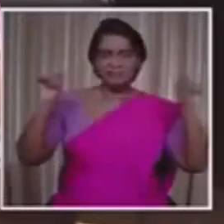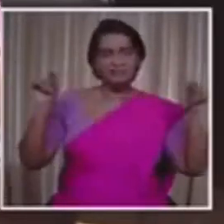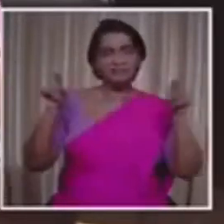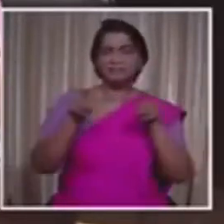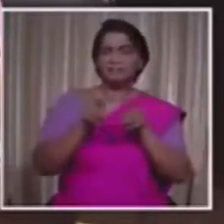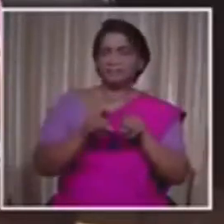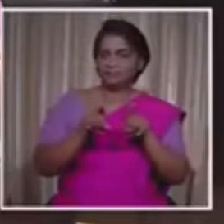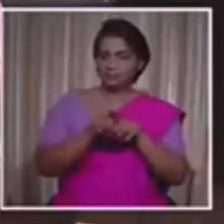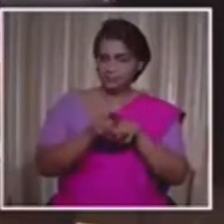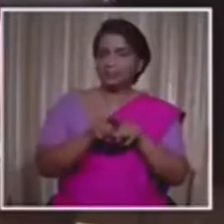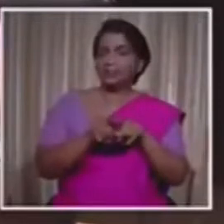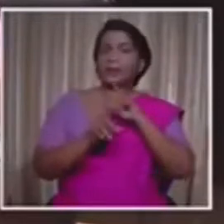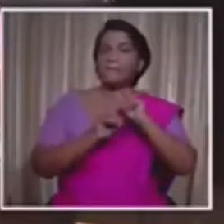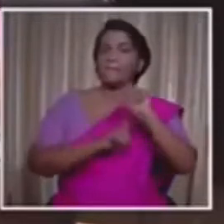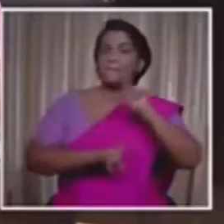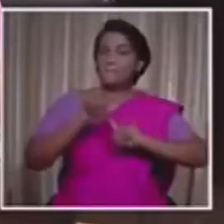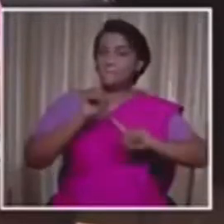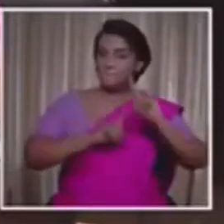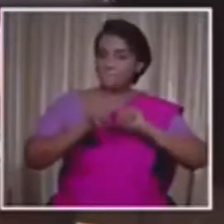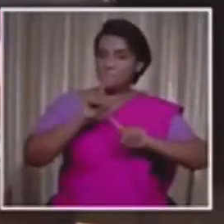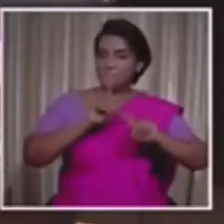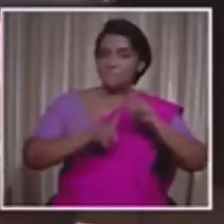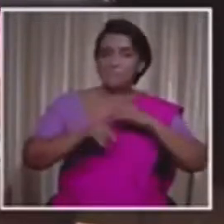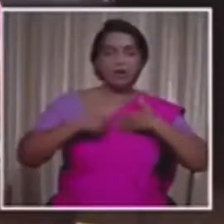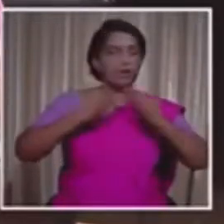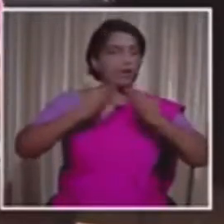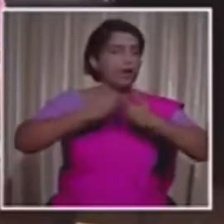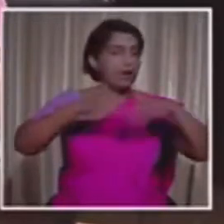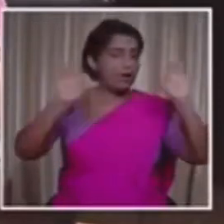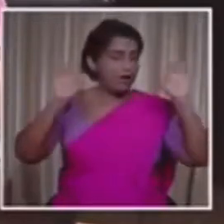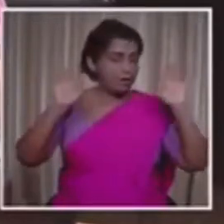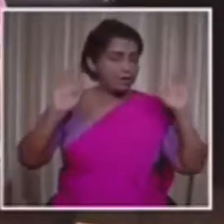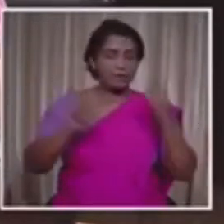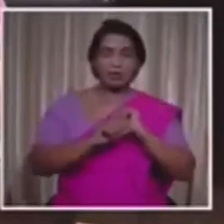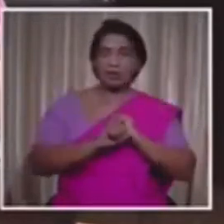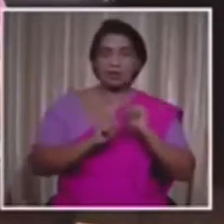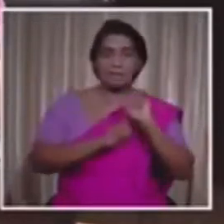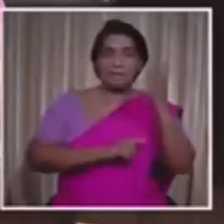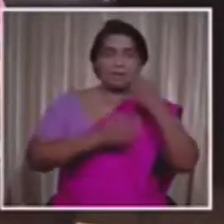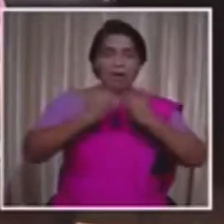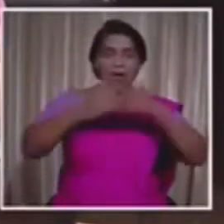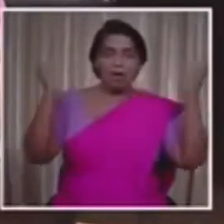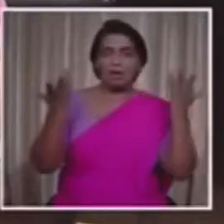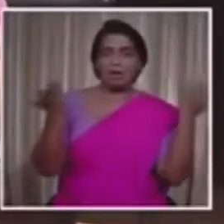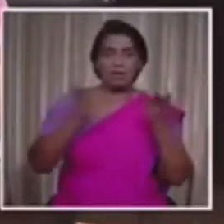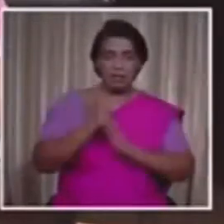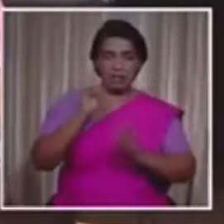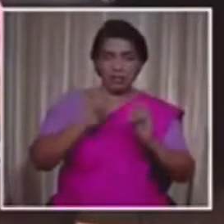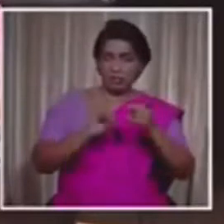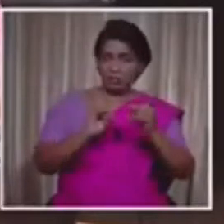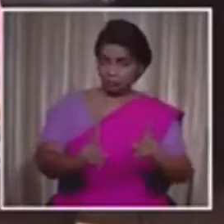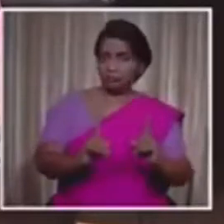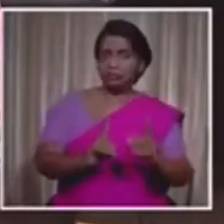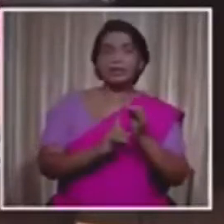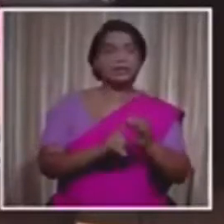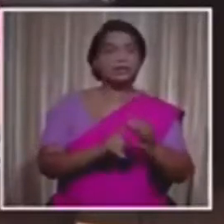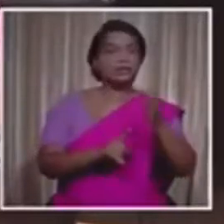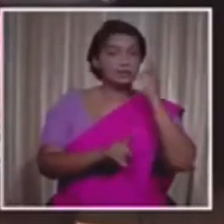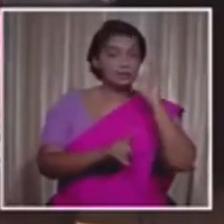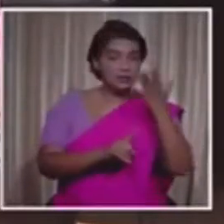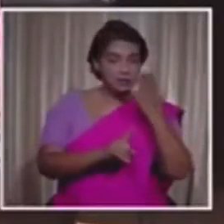प्रकारव पार्लिमेंतुव विसुरवा हरी हर नोमेति अवस्थावक जनाधिपति